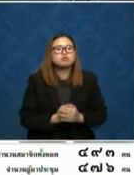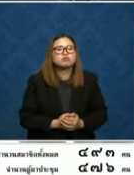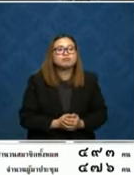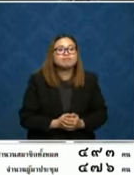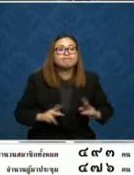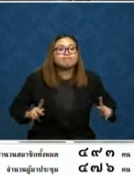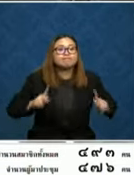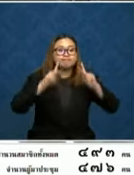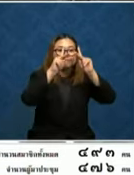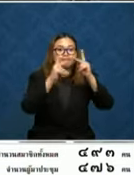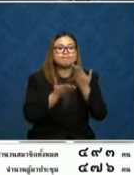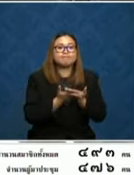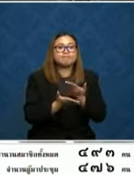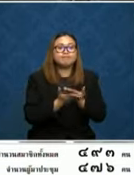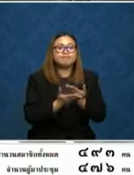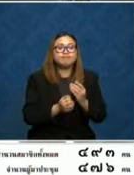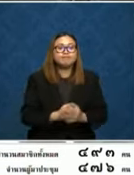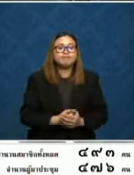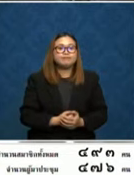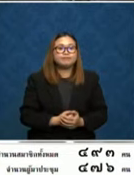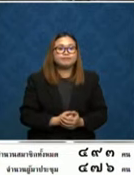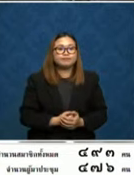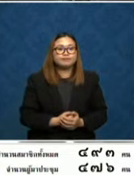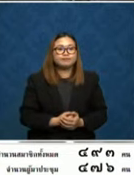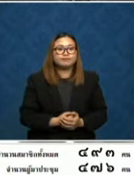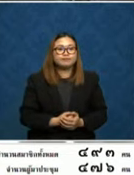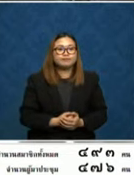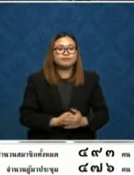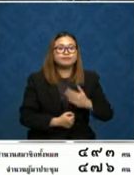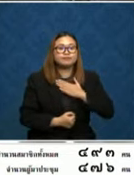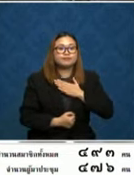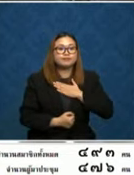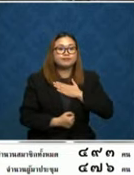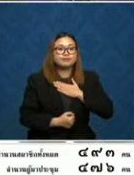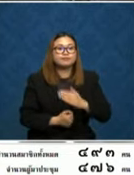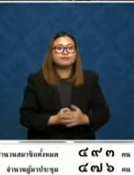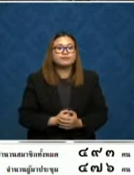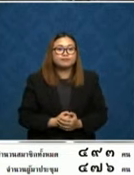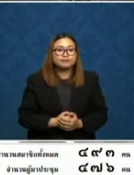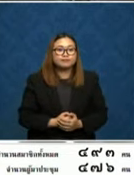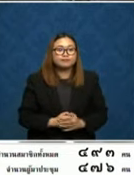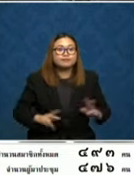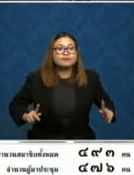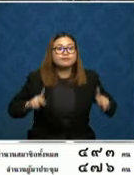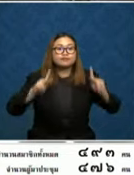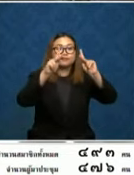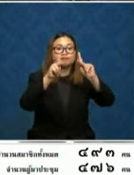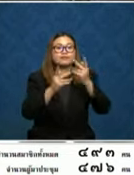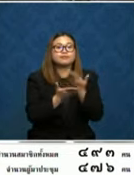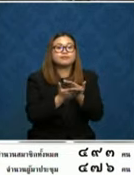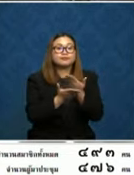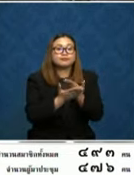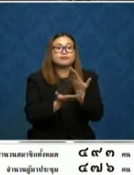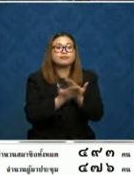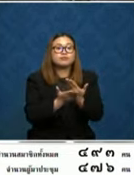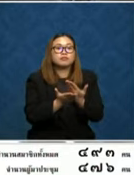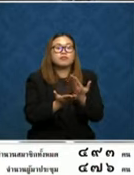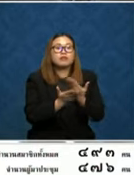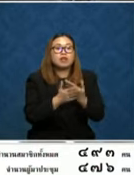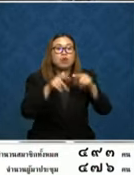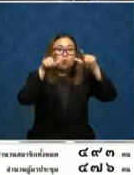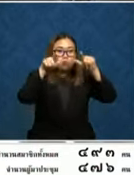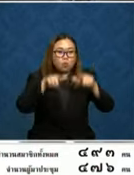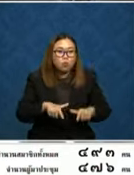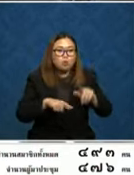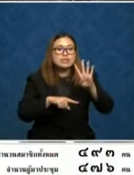การคลังนี้นะครับส่วนกรมธนารักษ์นะครับผมก็ในกระทรวงการคลังนี้ครับผมปรับลด 4% ครับท่านประธ